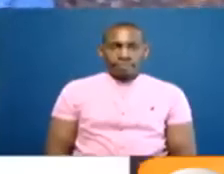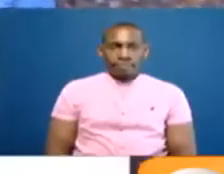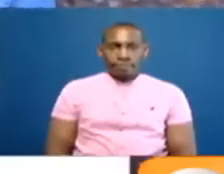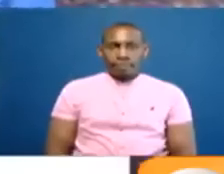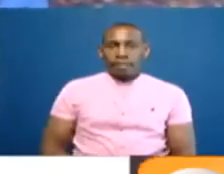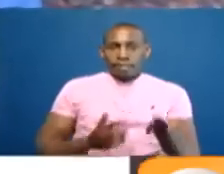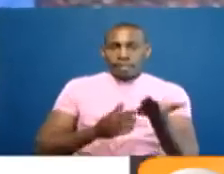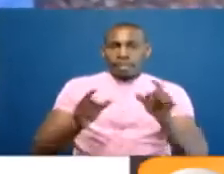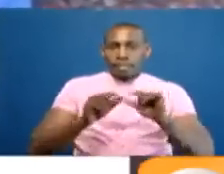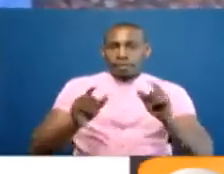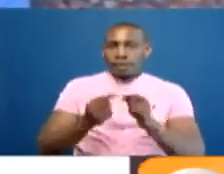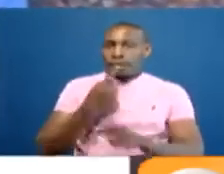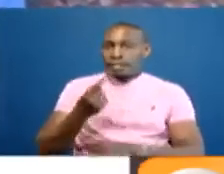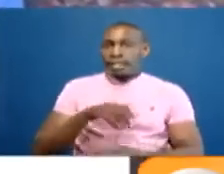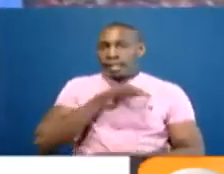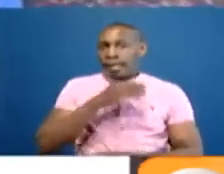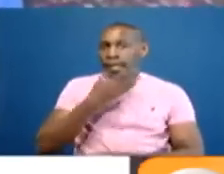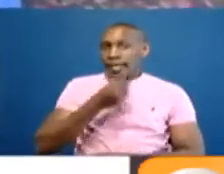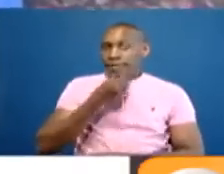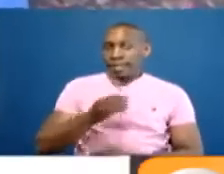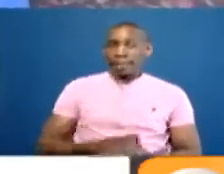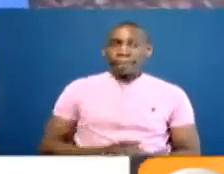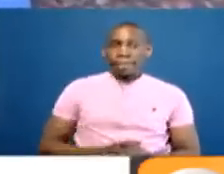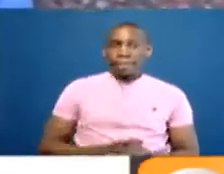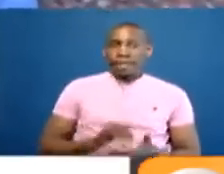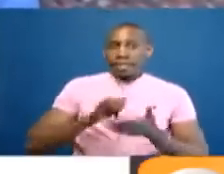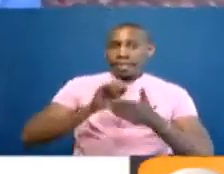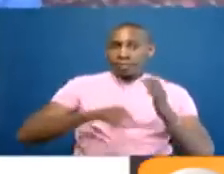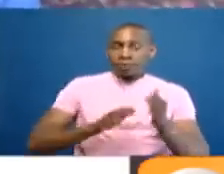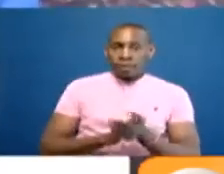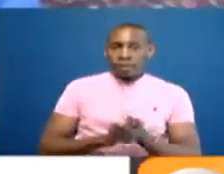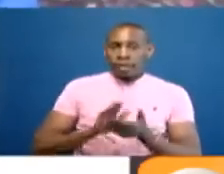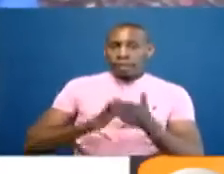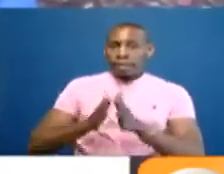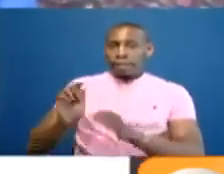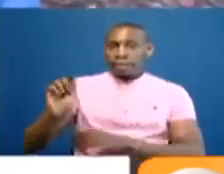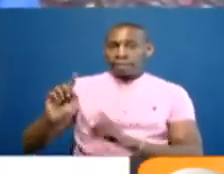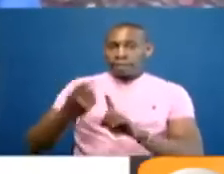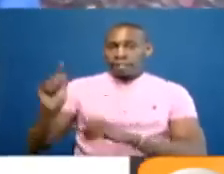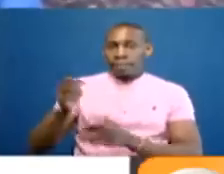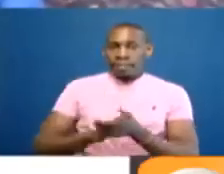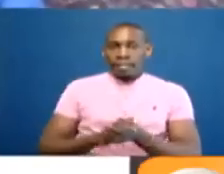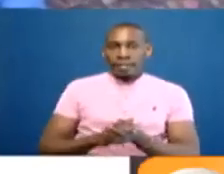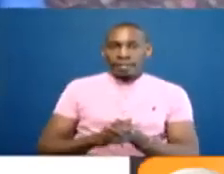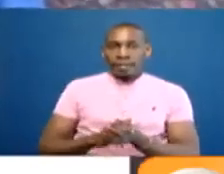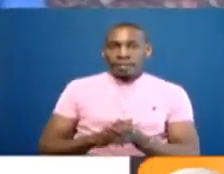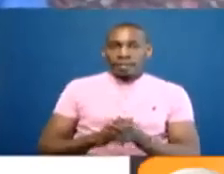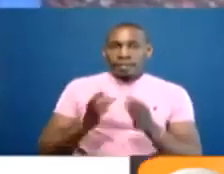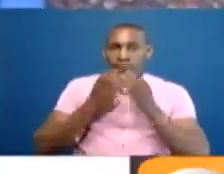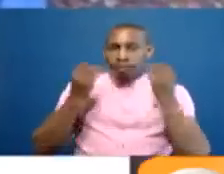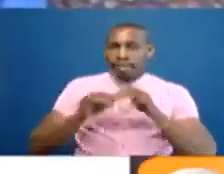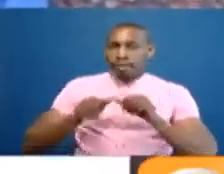Wazungu waliambia Jaramogi ambaye ni baba wa Raila kwamba kwa rais wa kwanza mzee Jomo Kenyatta aozee kwa